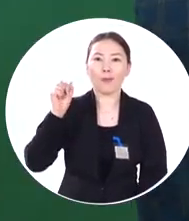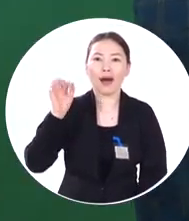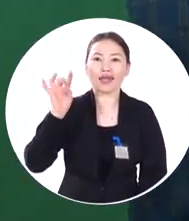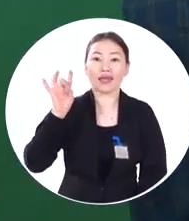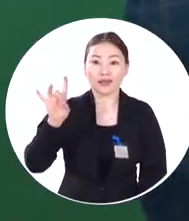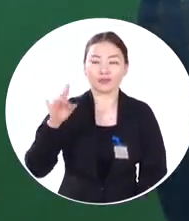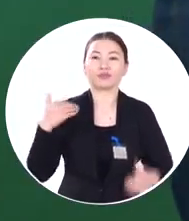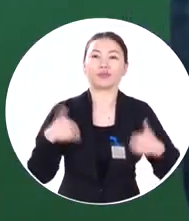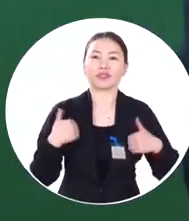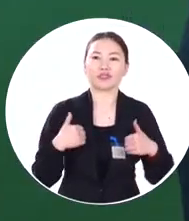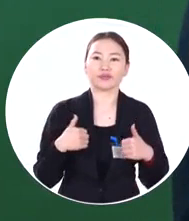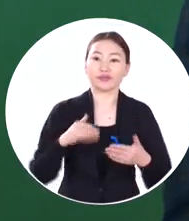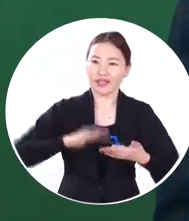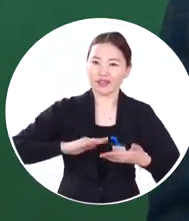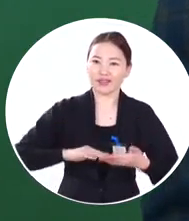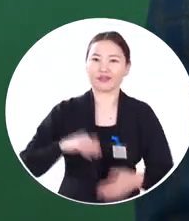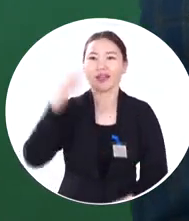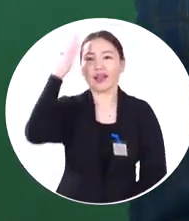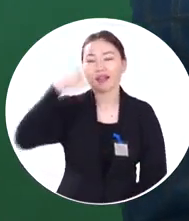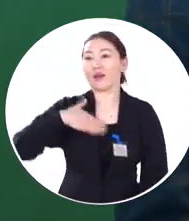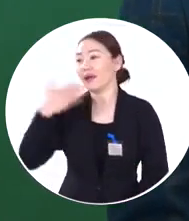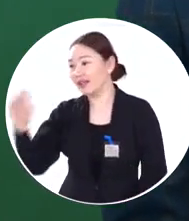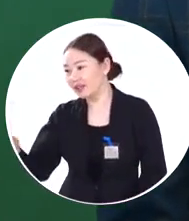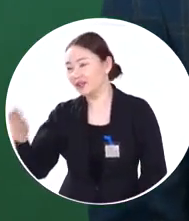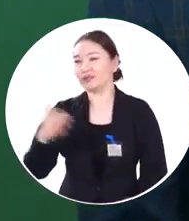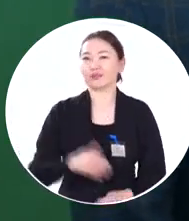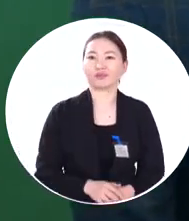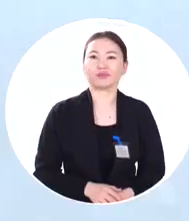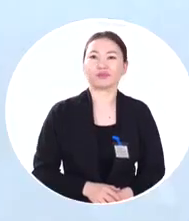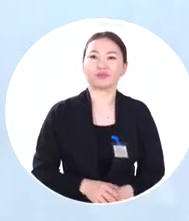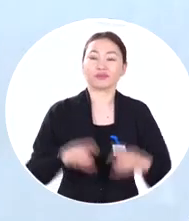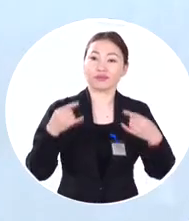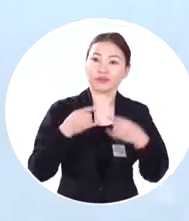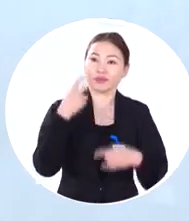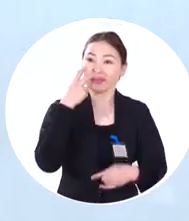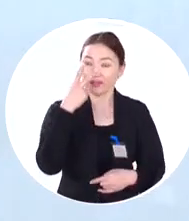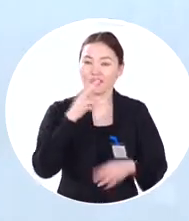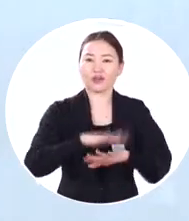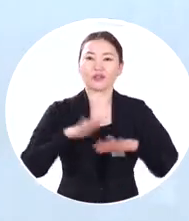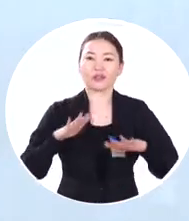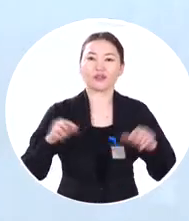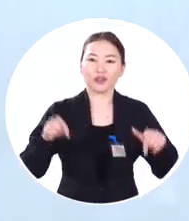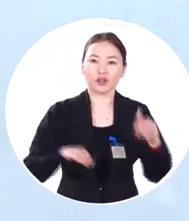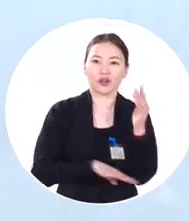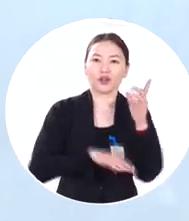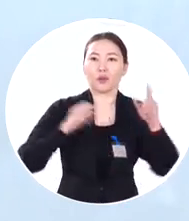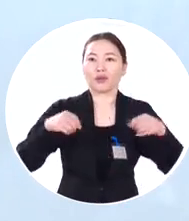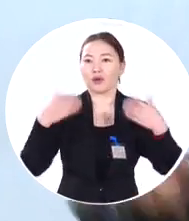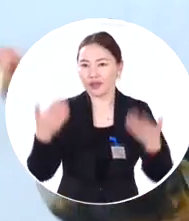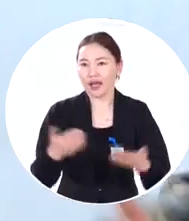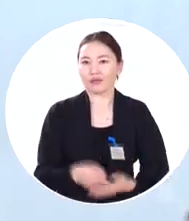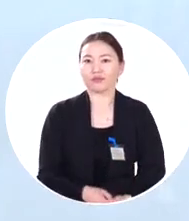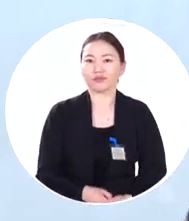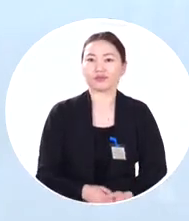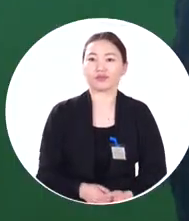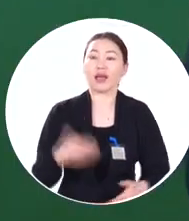сайн байна уу? Сайн байна уу? Хилээд үдэж байгаа сурагчдаа бас энэ өдрийн мэнд хүргэе. За ингээ уг нагша хоёлаа хичээлийн өнөөдрийнхээ хичээлийн